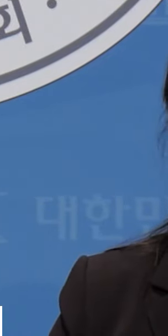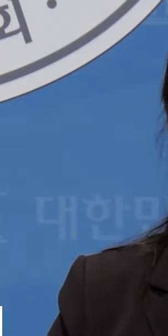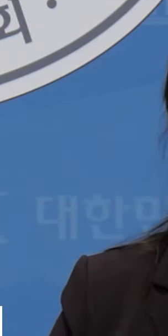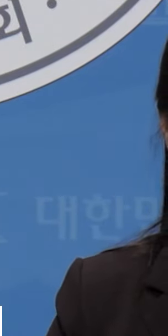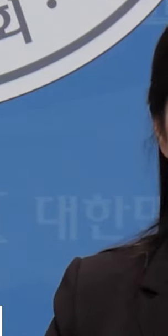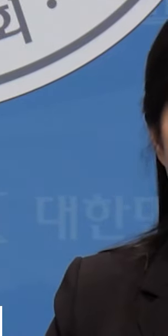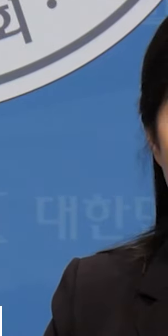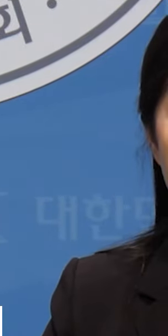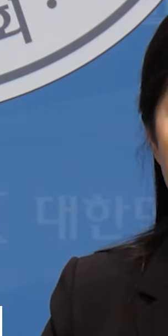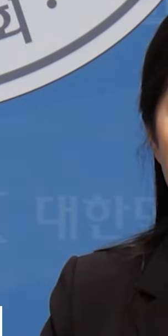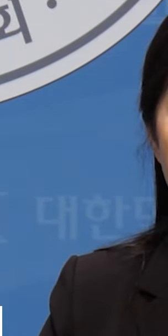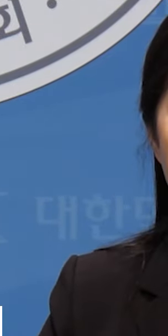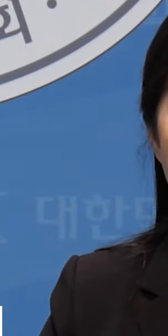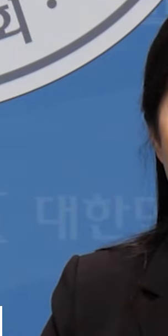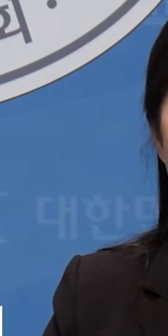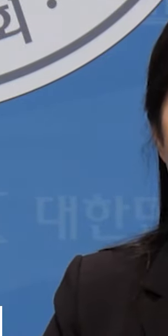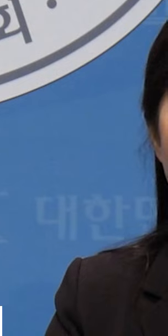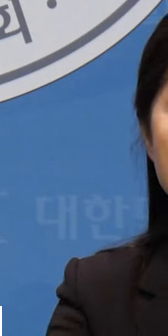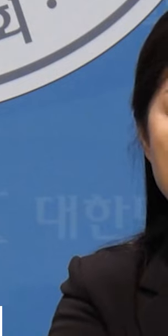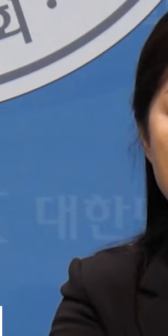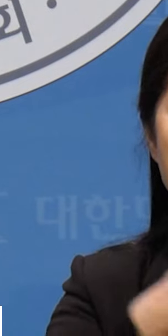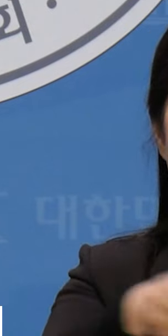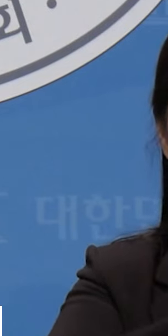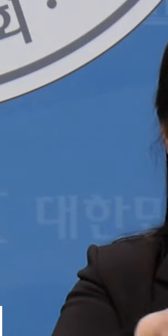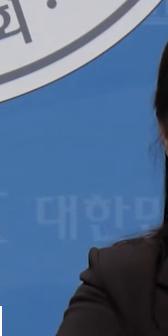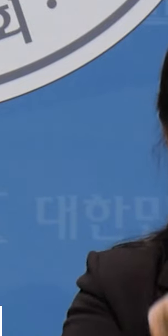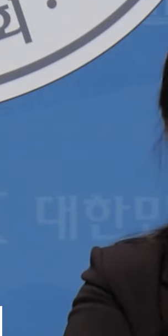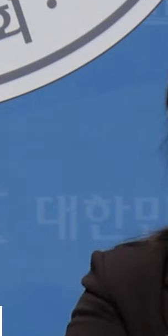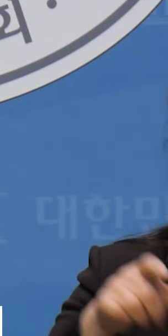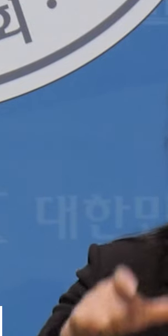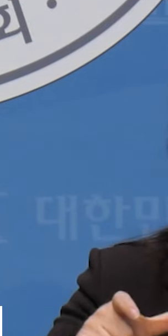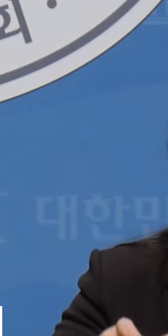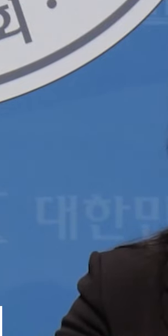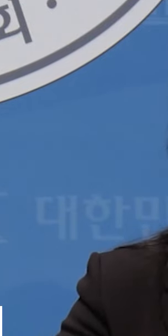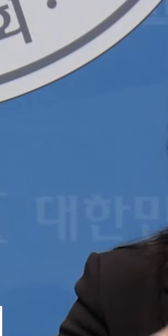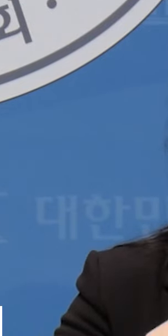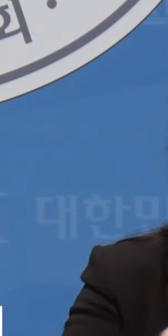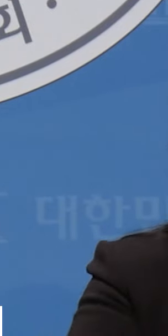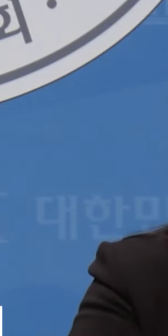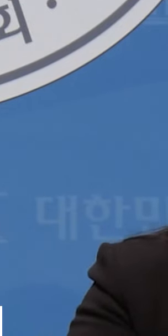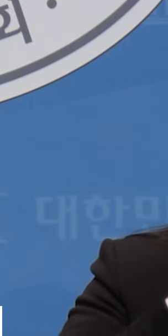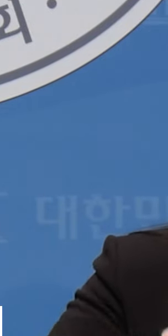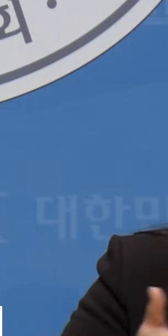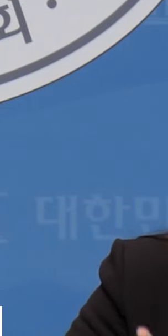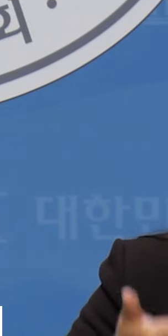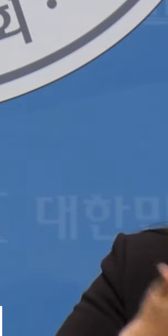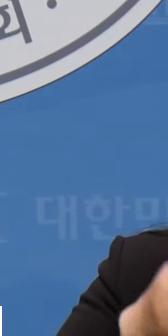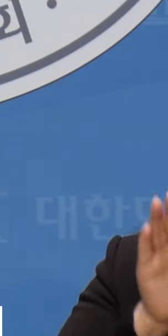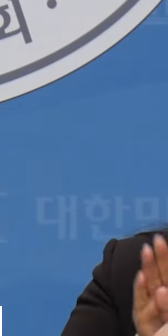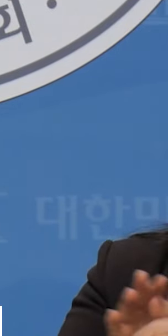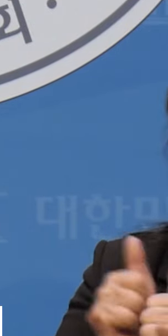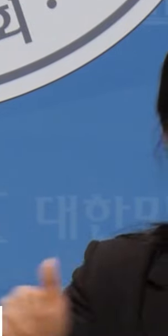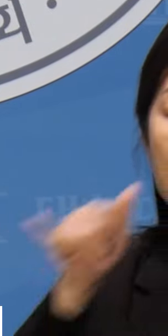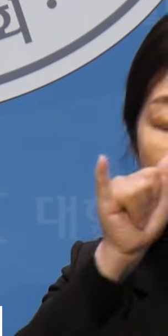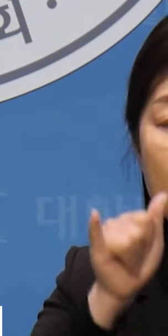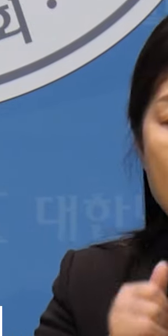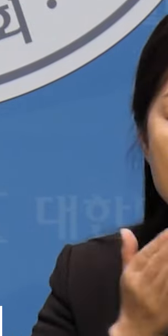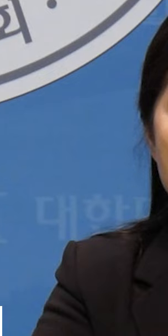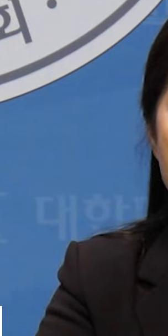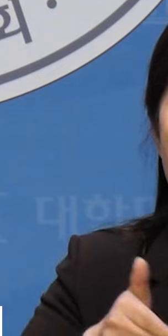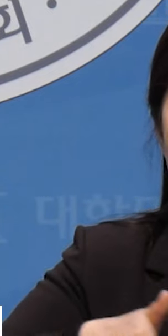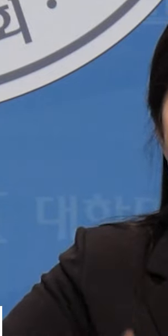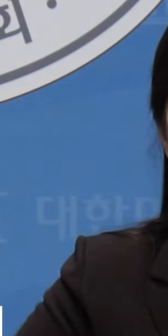1200명이 있는 단톡방에 제 지지자들 뿐 아니라 타 후보의 지지자도 있고 중도 눈팅족도